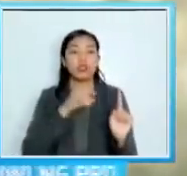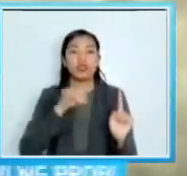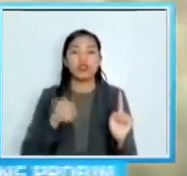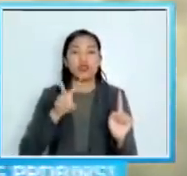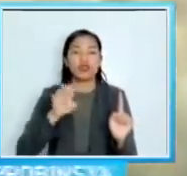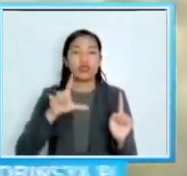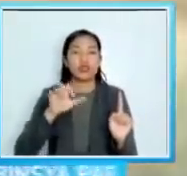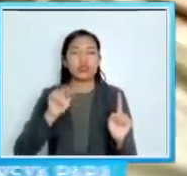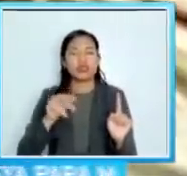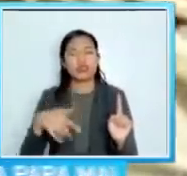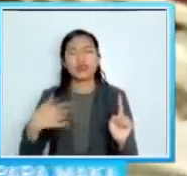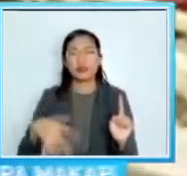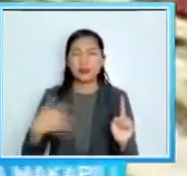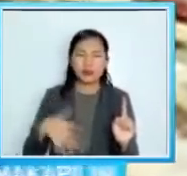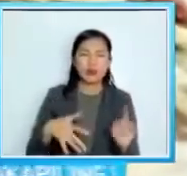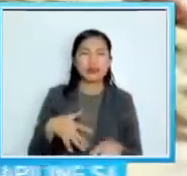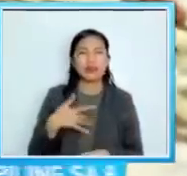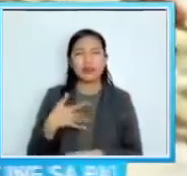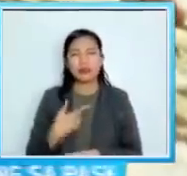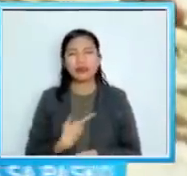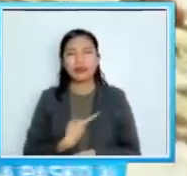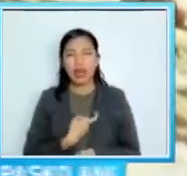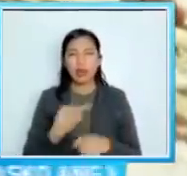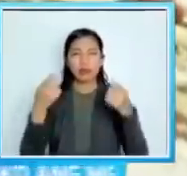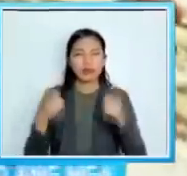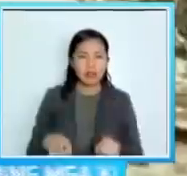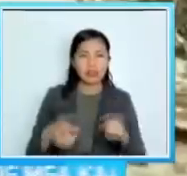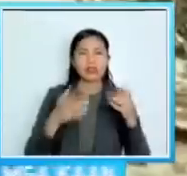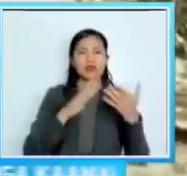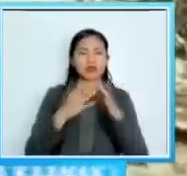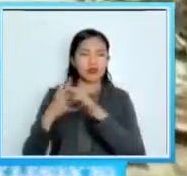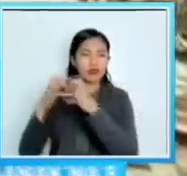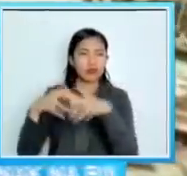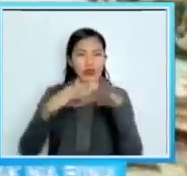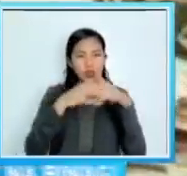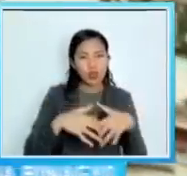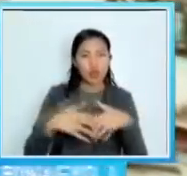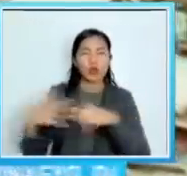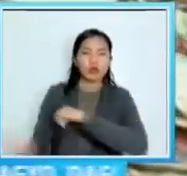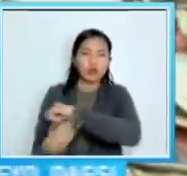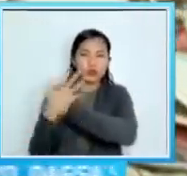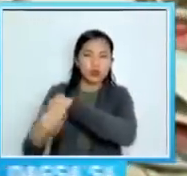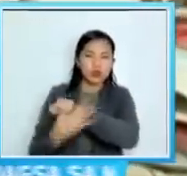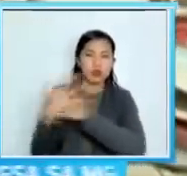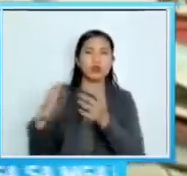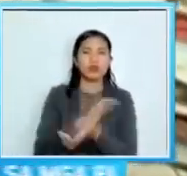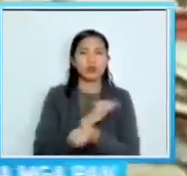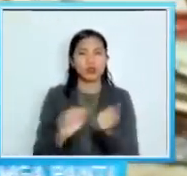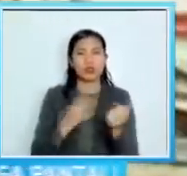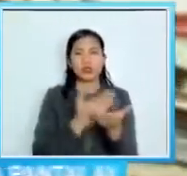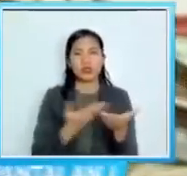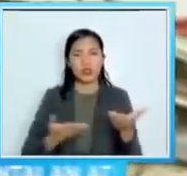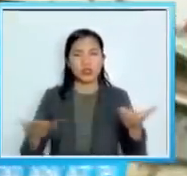nila sa katatapos ng bagyo. Winasak ng mga dambuhalang alon ang lahat ng kanilang ari-arian, lalo na ang ginagamit